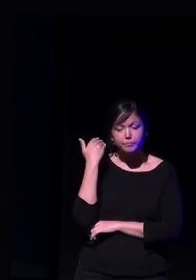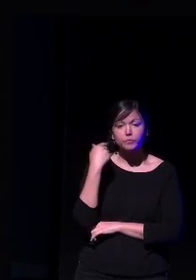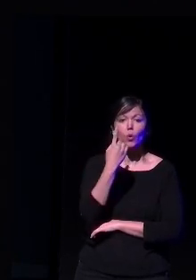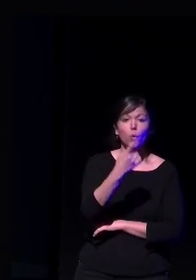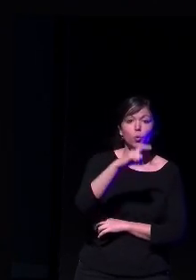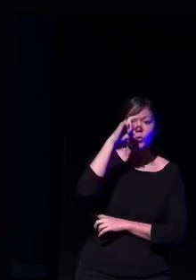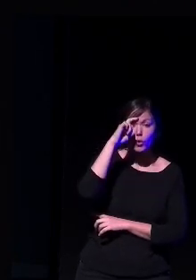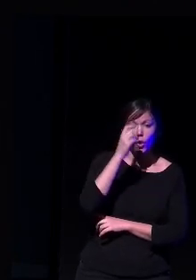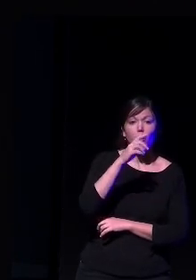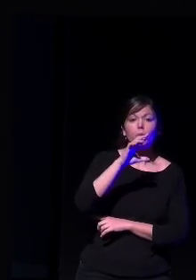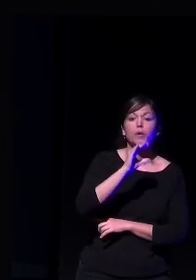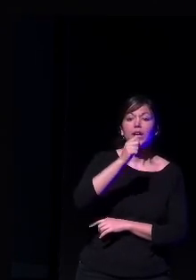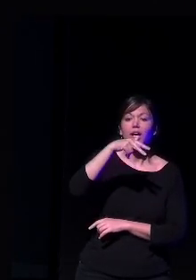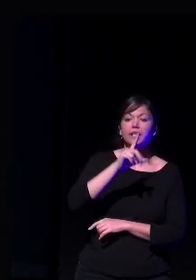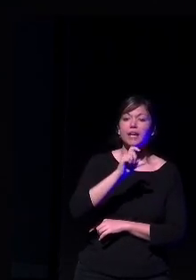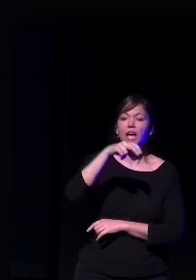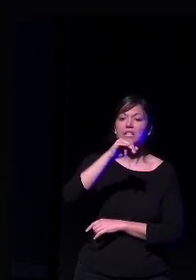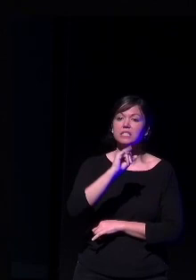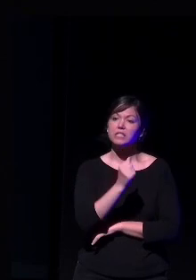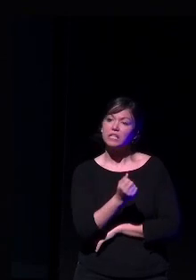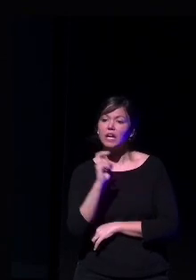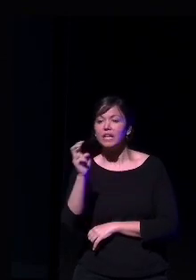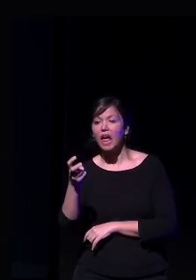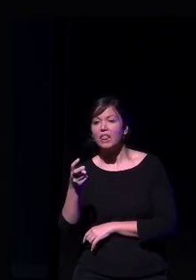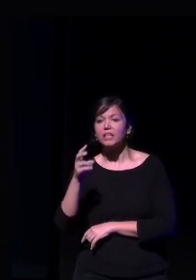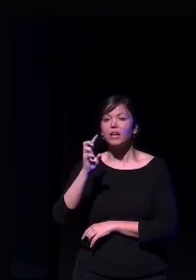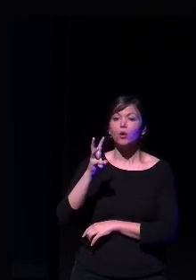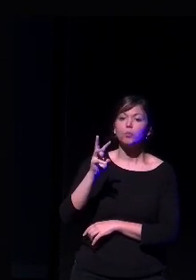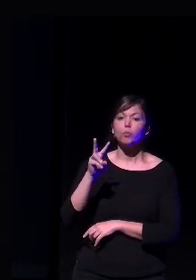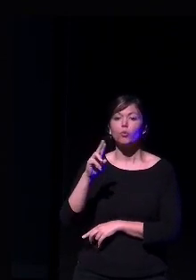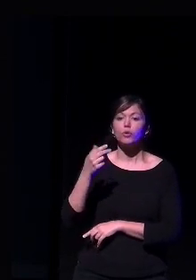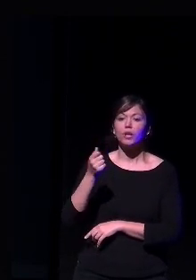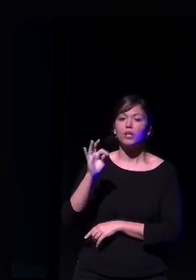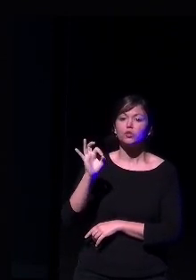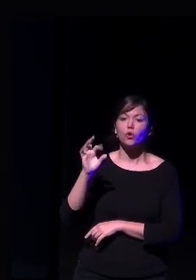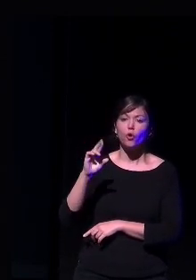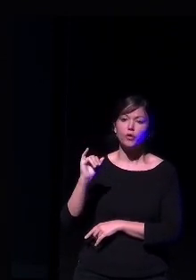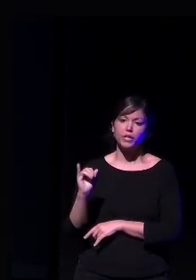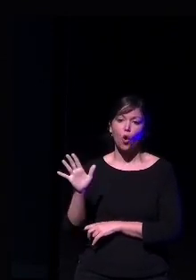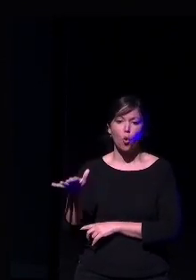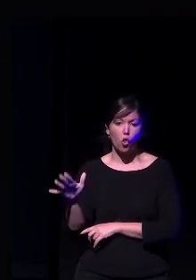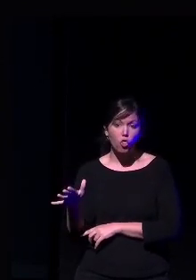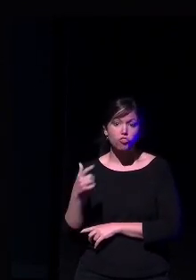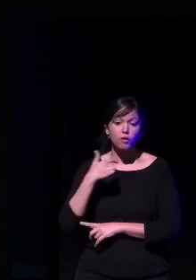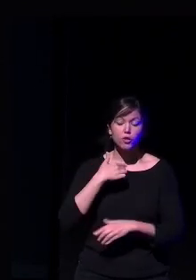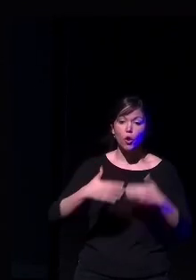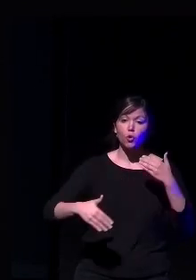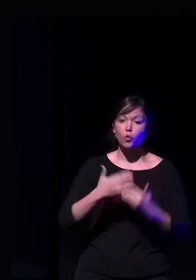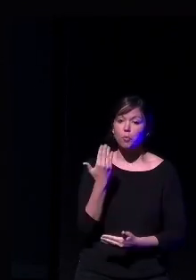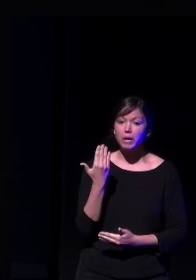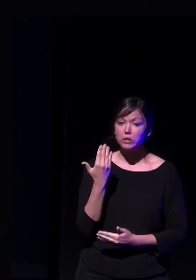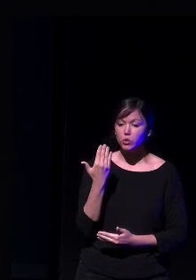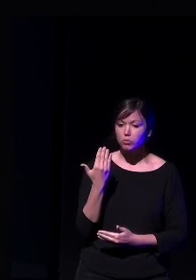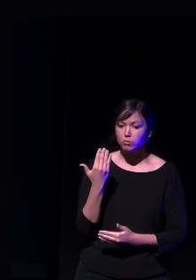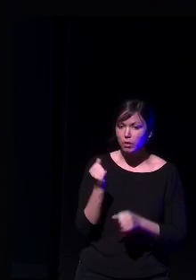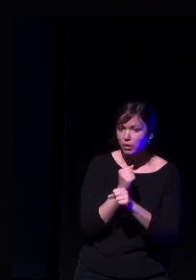Un es deia Calanàsia i l'altre es deia el Purgatori d'Olot. I jo començo a introduir-me,